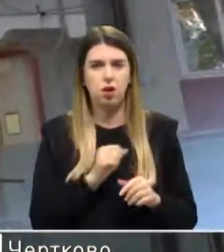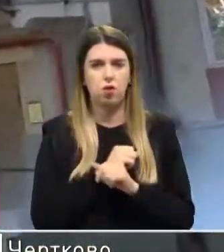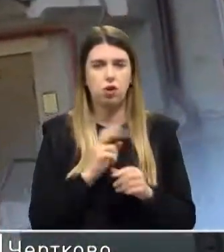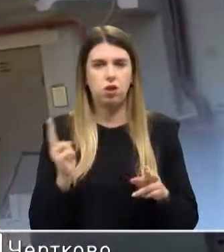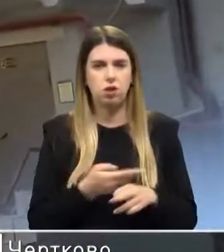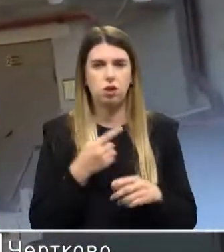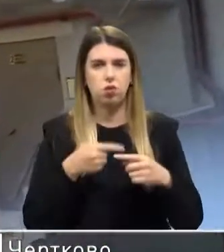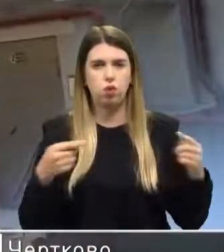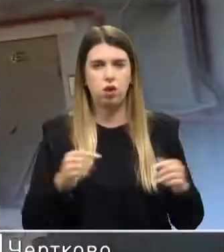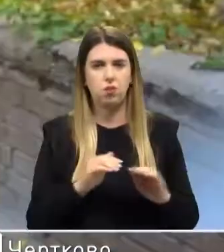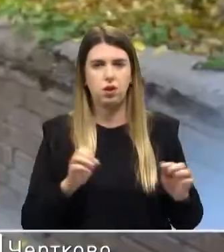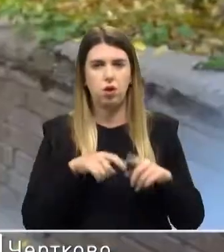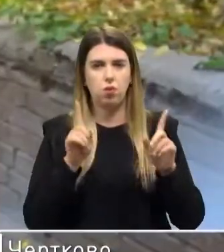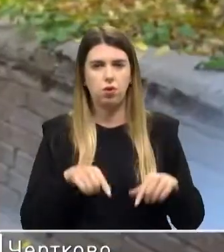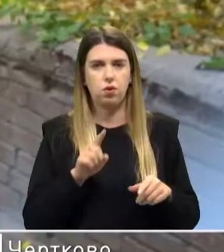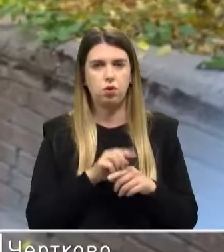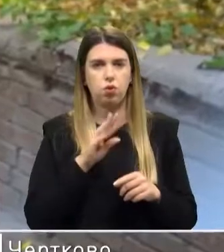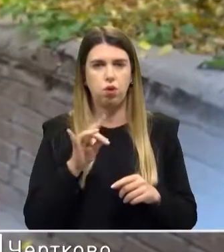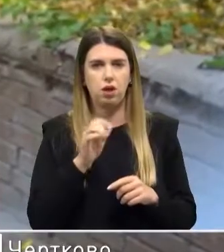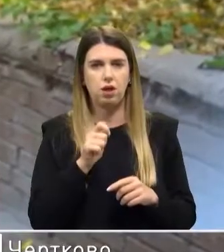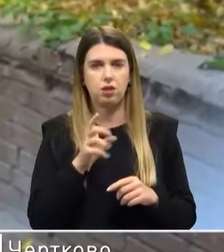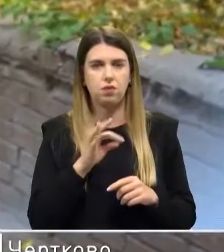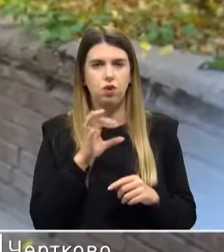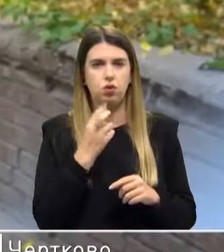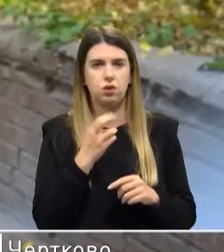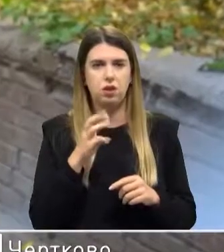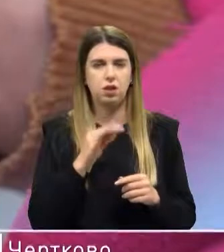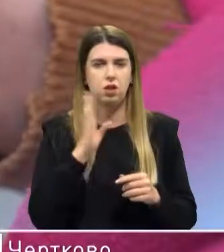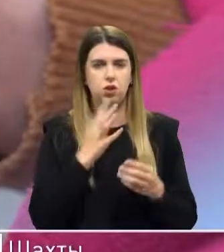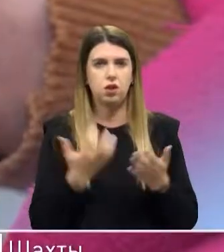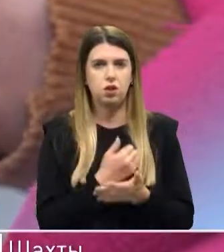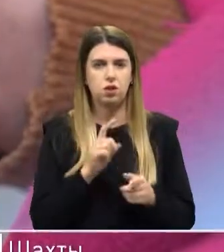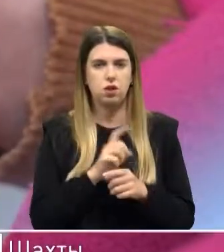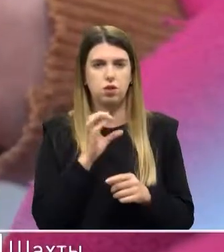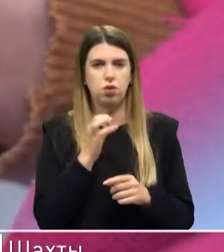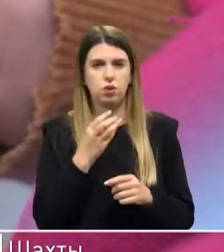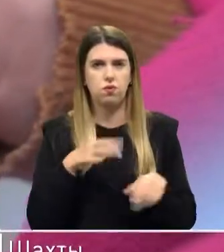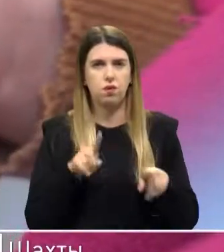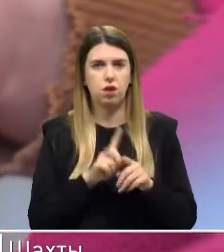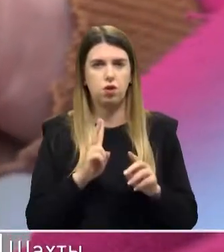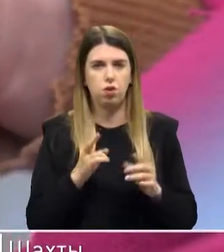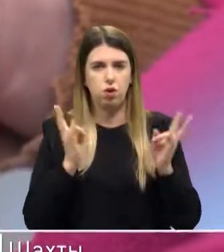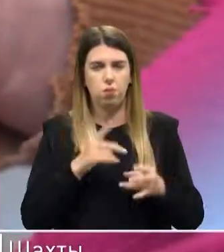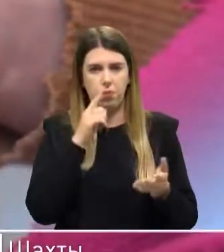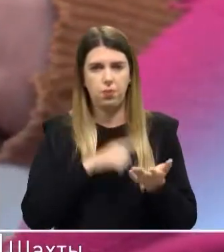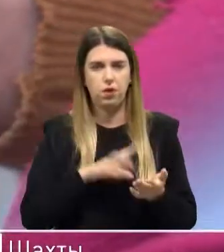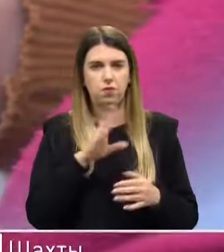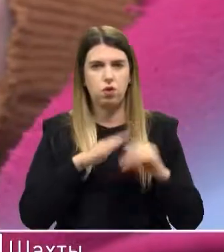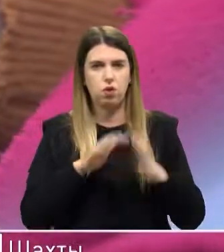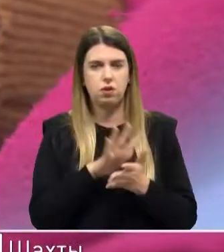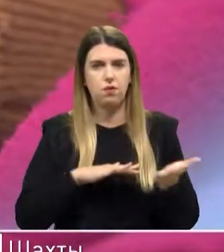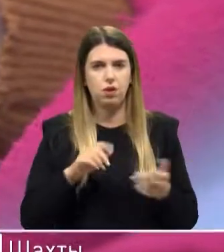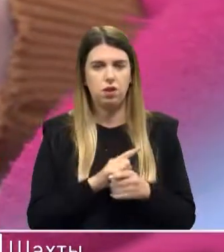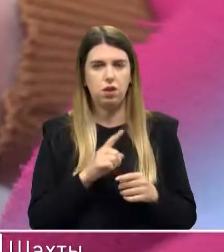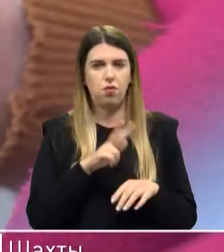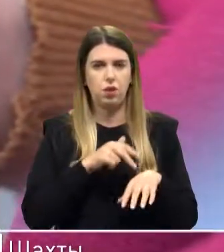лишились и другие ребята с путевками от турагентства. В социальных сетях женщина нашла целое сообщество таких же потерпевших. У всех на руках заявления в